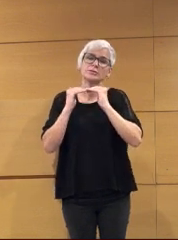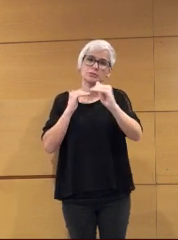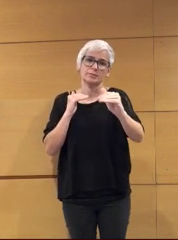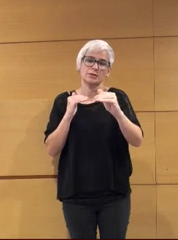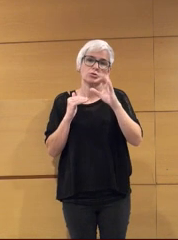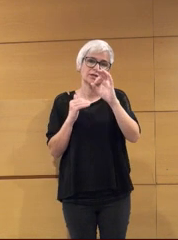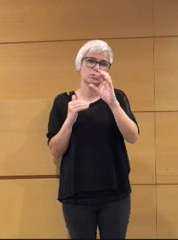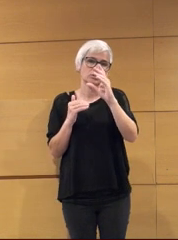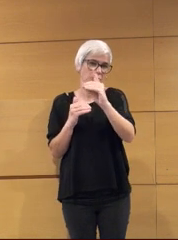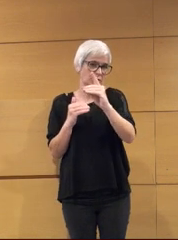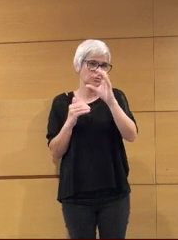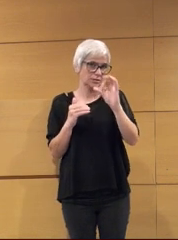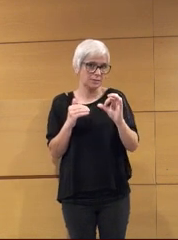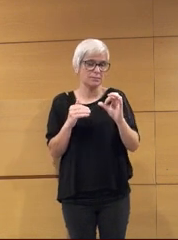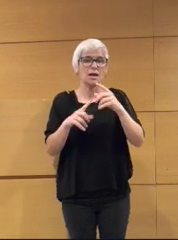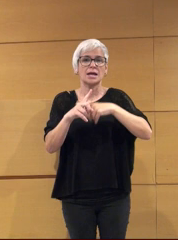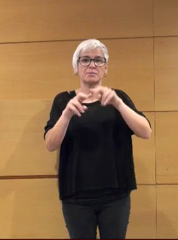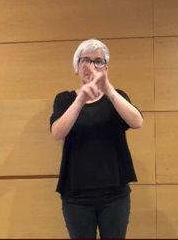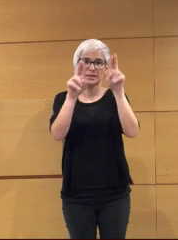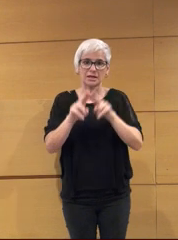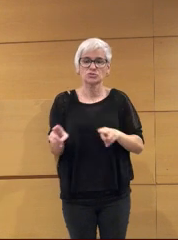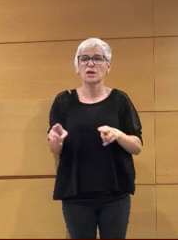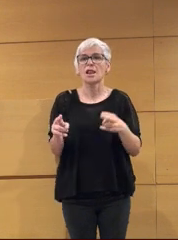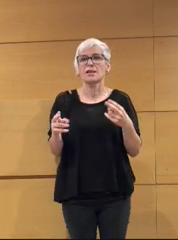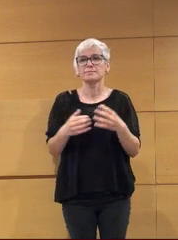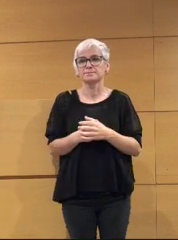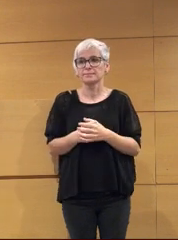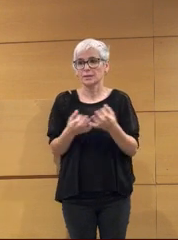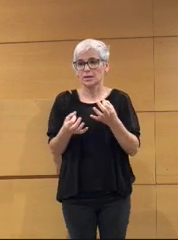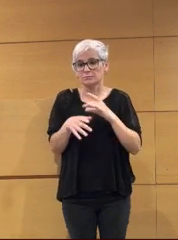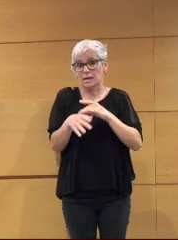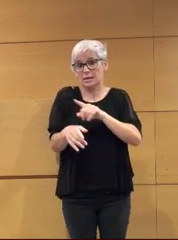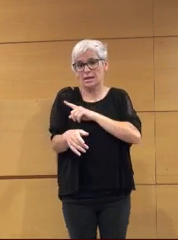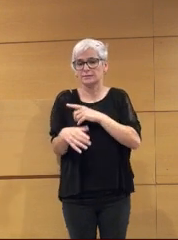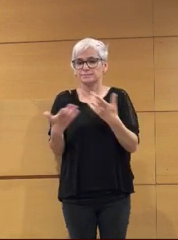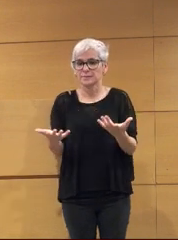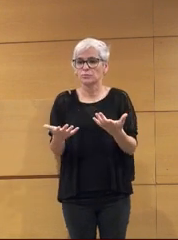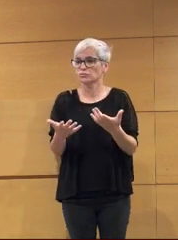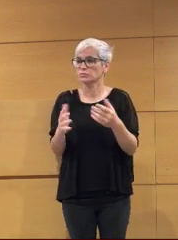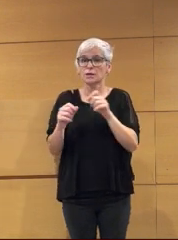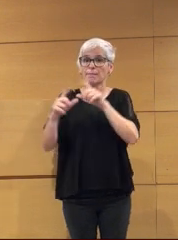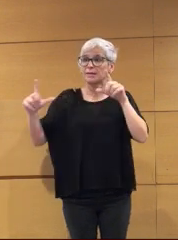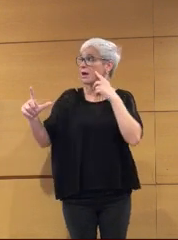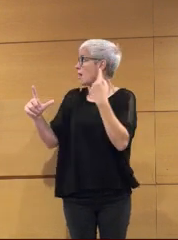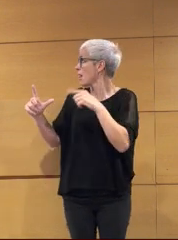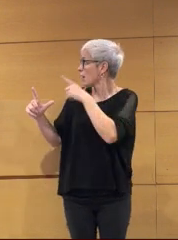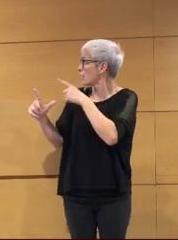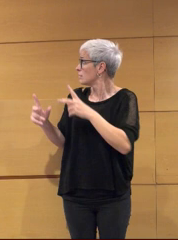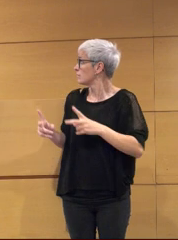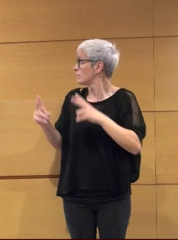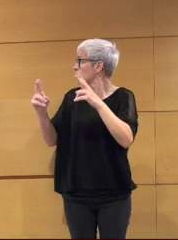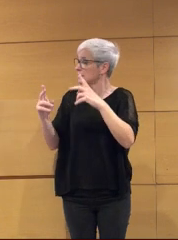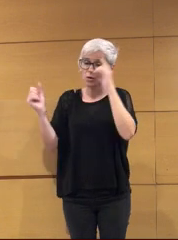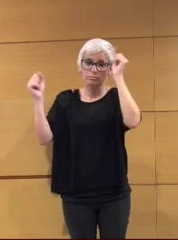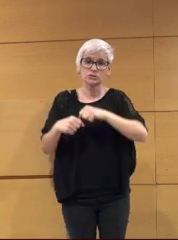nivell internacional que ens estan guiant. En pantalla he posat un fragment de la Convenció